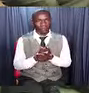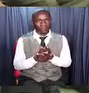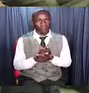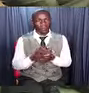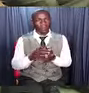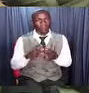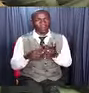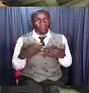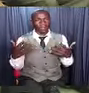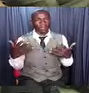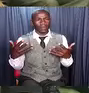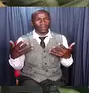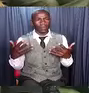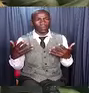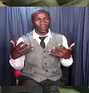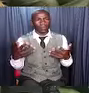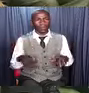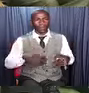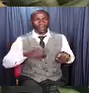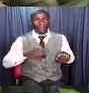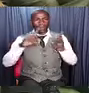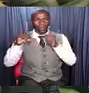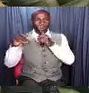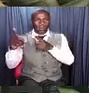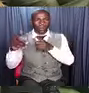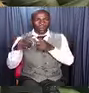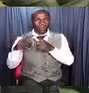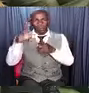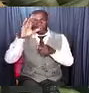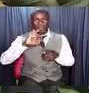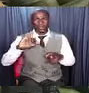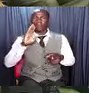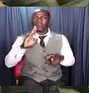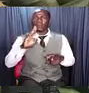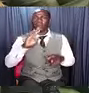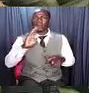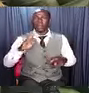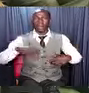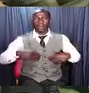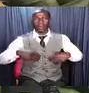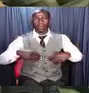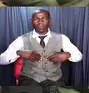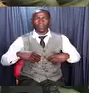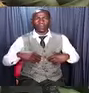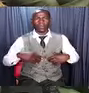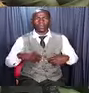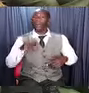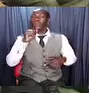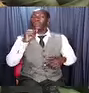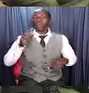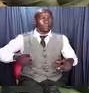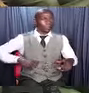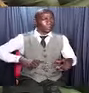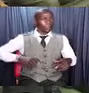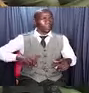Kitu cha kwanza, the first thing, unapomwendea Mungu ni furaha. When you go to God, you shall be happy. Hujashiba,